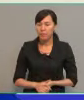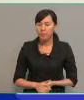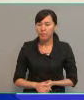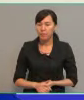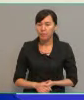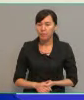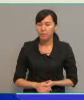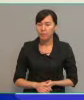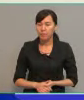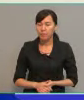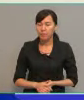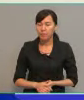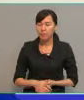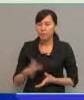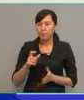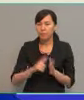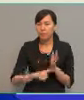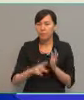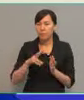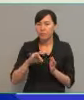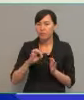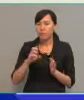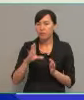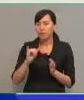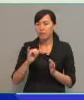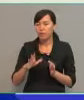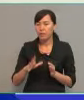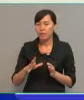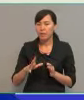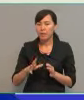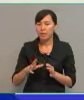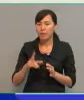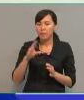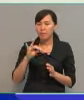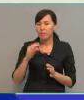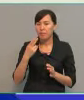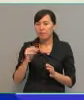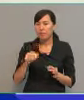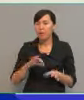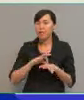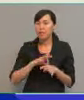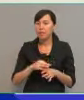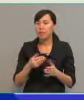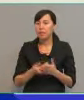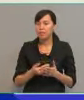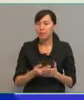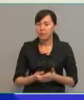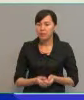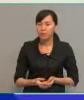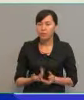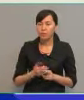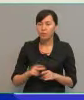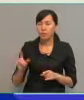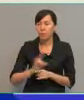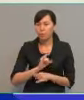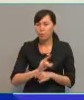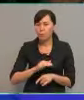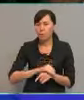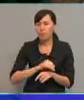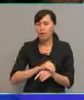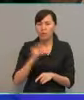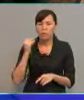қарасаңыз 570-ші Lexus. Кім 570-ші Lexus-пен пицца тасиды? Мысалы, вот сондай фактылар өте